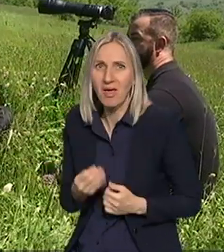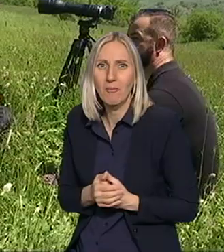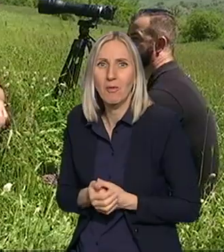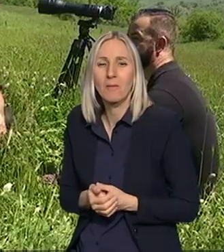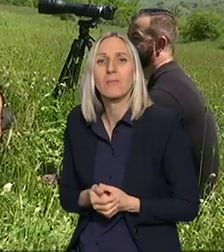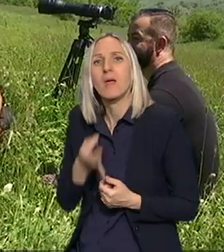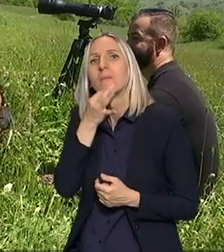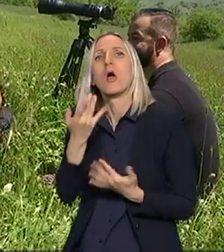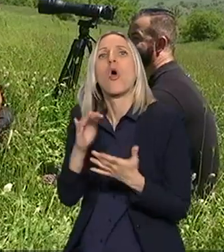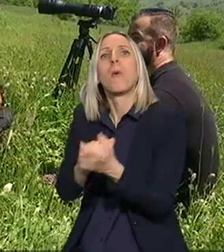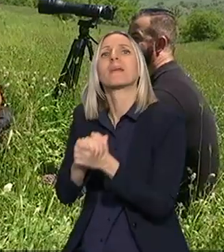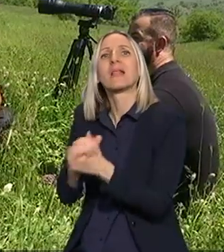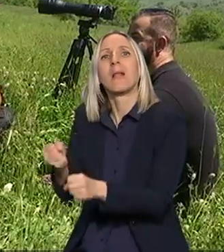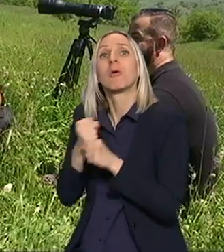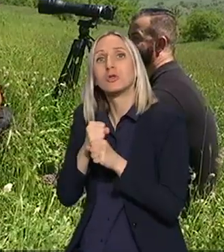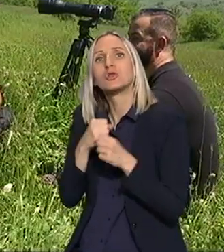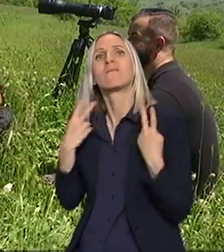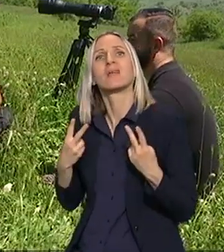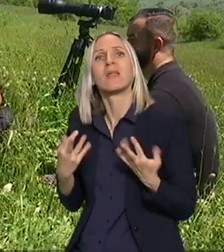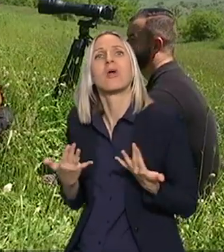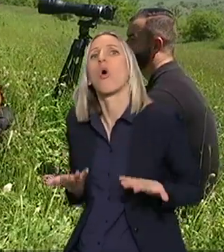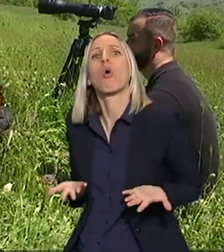podrška znači u tome?